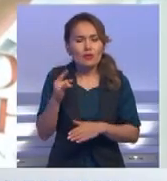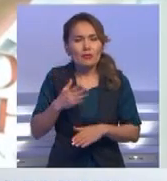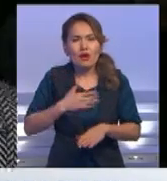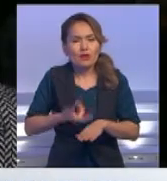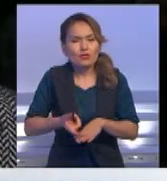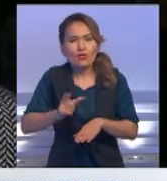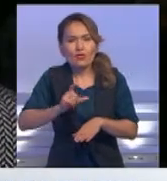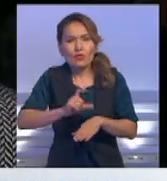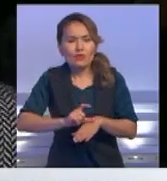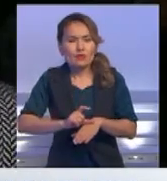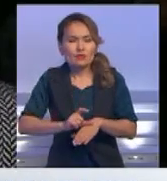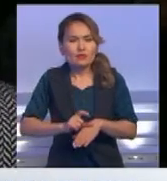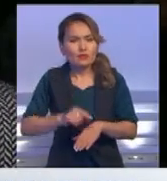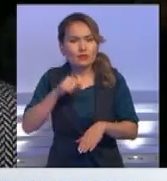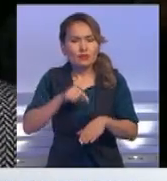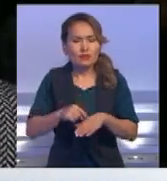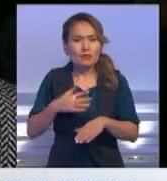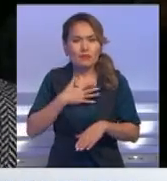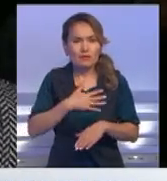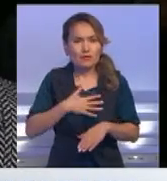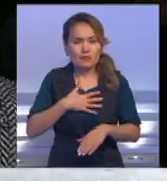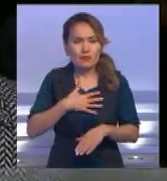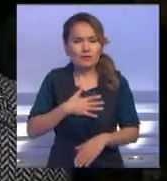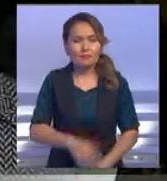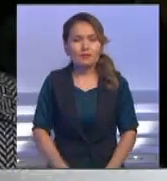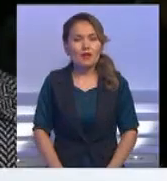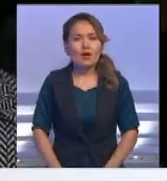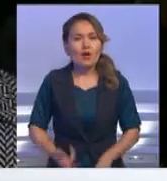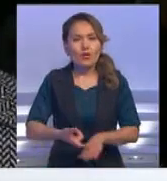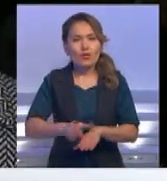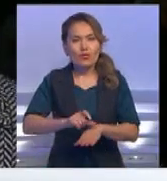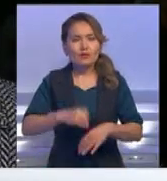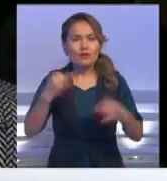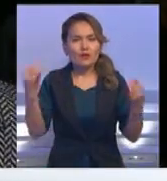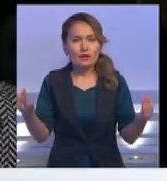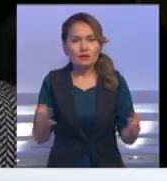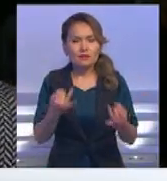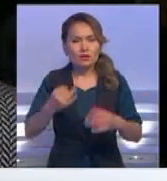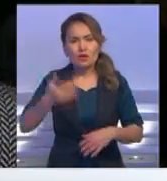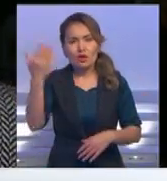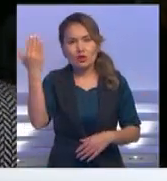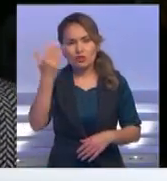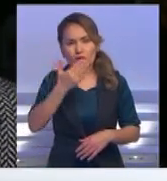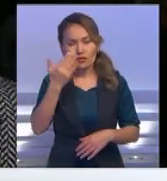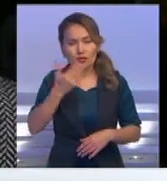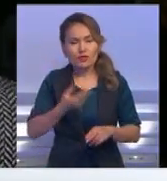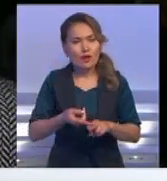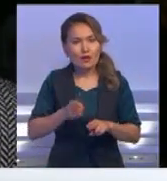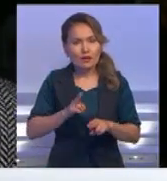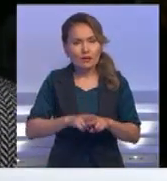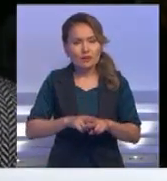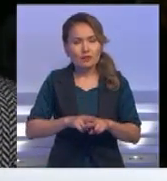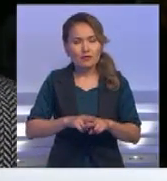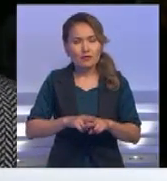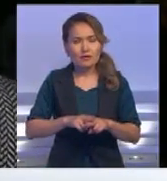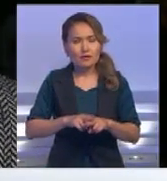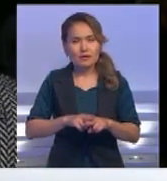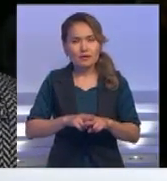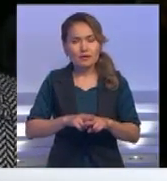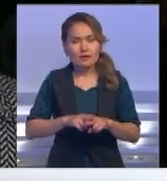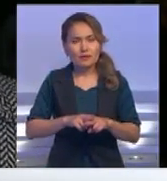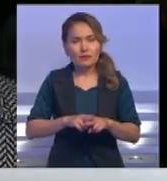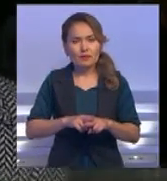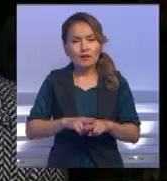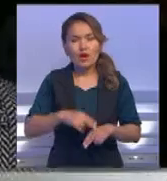әсер етті. Өте қызықты өмірлік мәні бар кино деп ойлаймыз. Жалпы